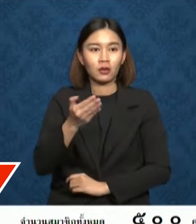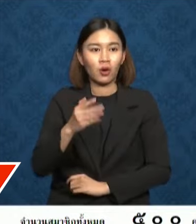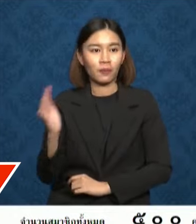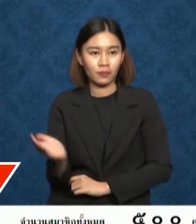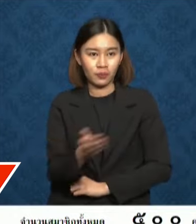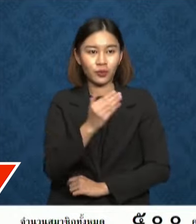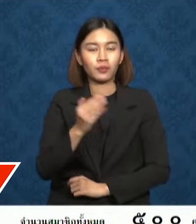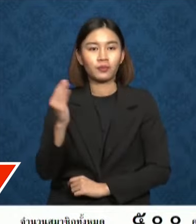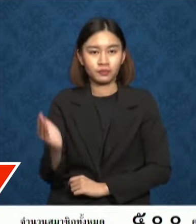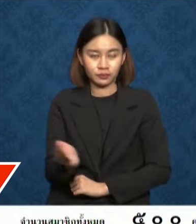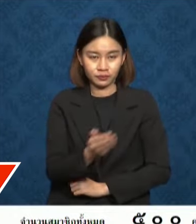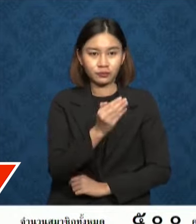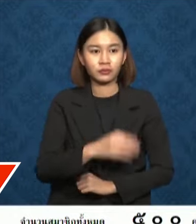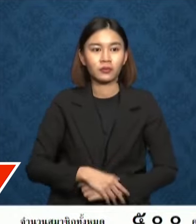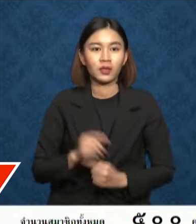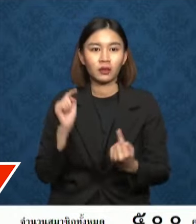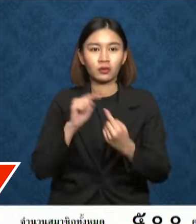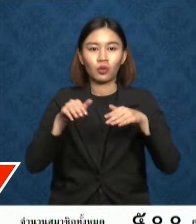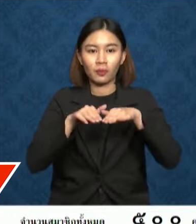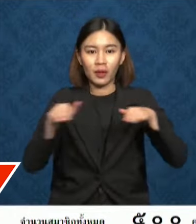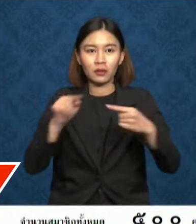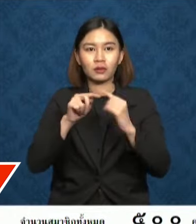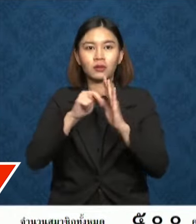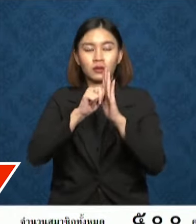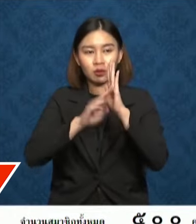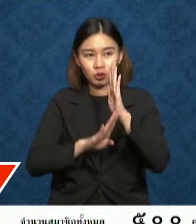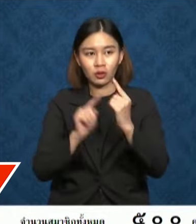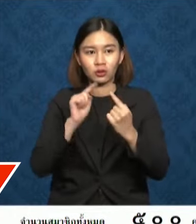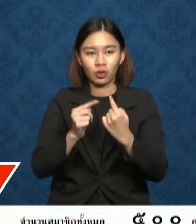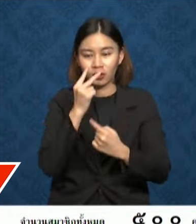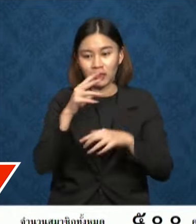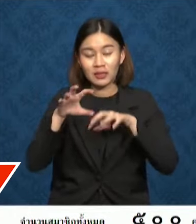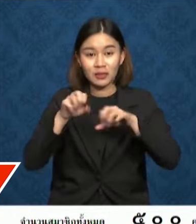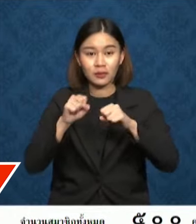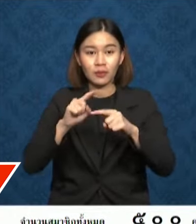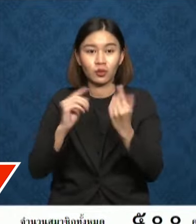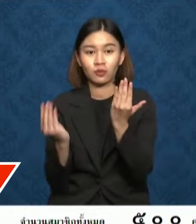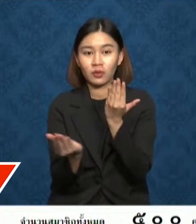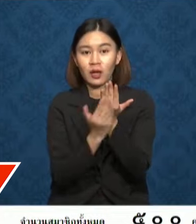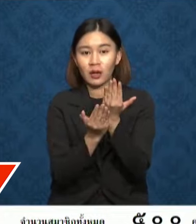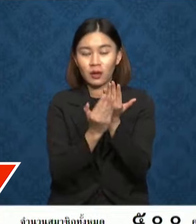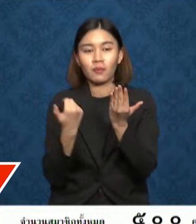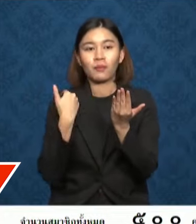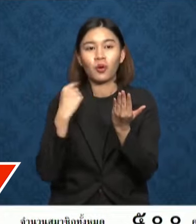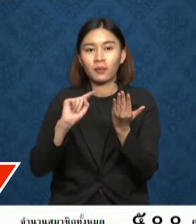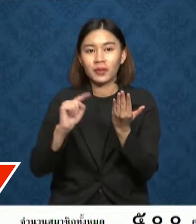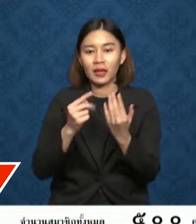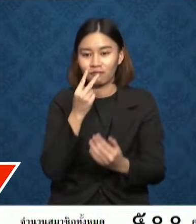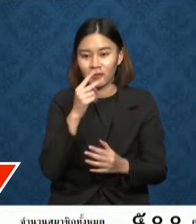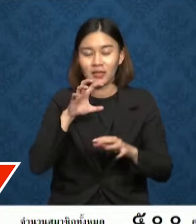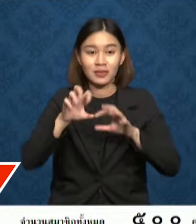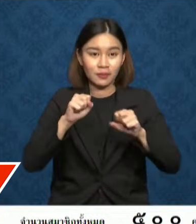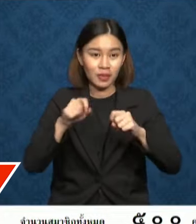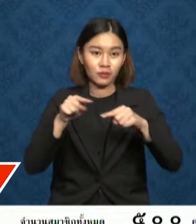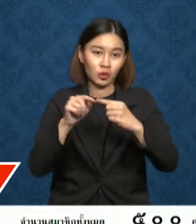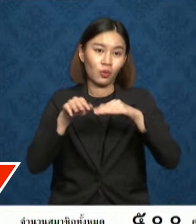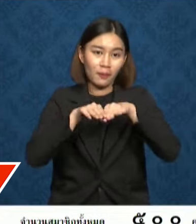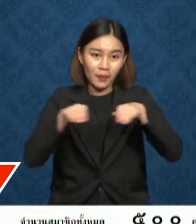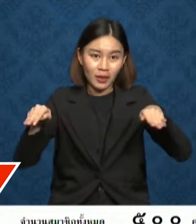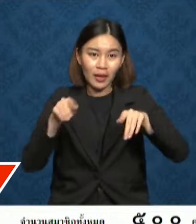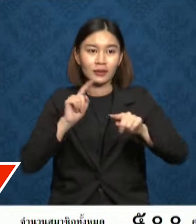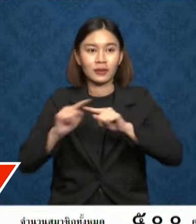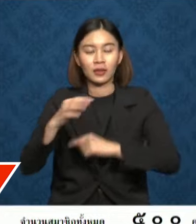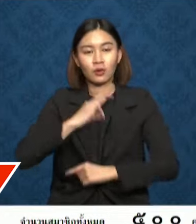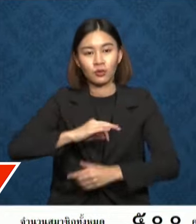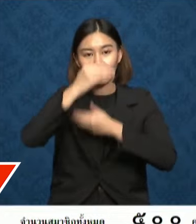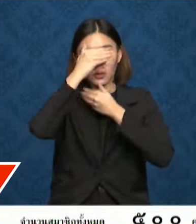สายไ์ไปเร็วๆนะครับในส่วของมาตรการเชินโยบายครัเป็ข้อสัเกตท้ายเล่มผมมีข้อสังเกตทเป็มาตรการหัต่ๆเห